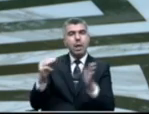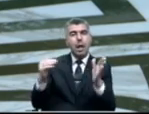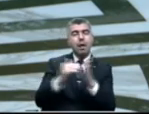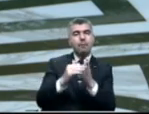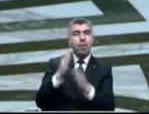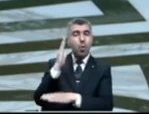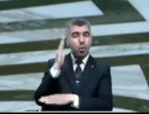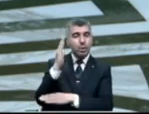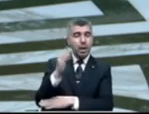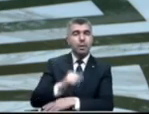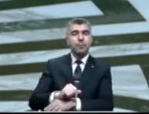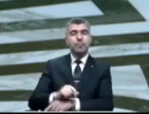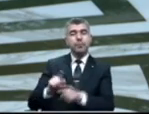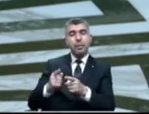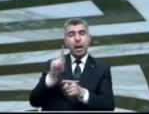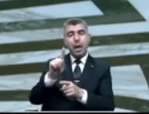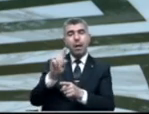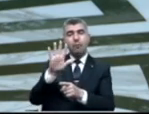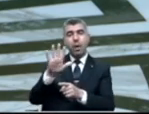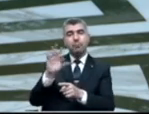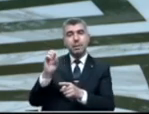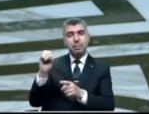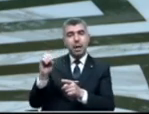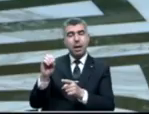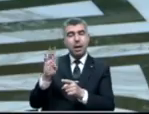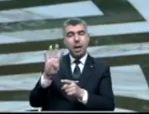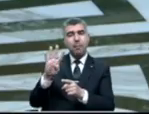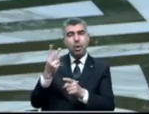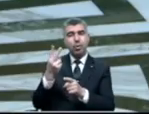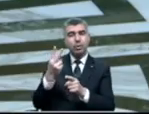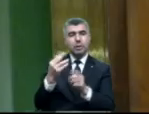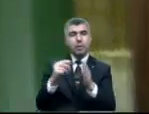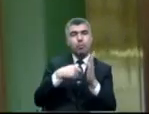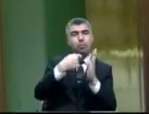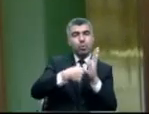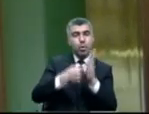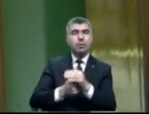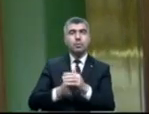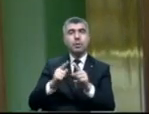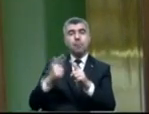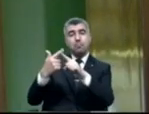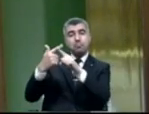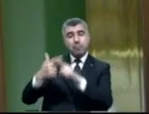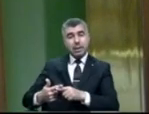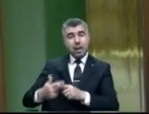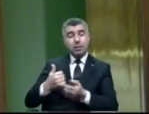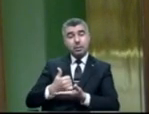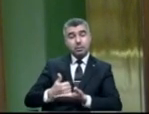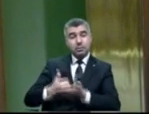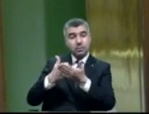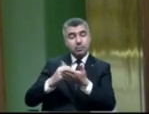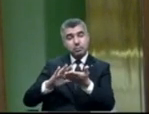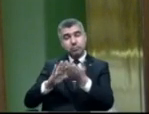هكتار موزعة على 1594 مشروع، ضخ استثمارات مهمة كتهم مختلف سلاسل الإنتاج